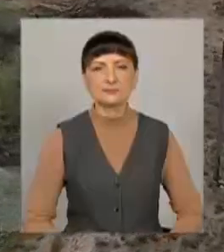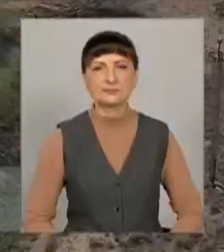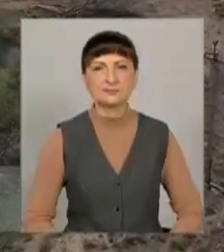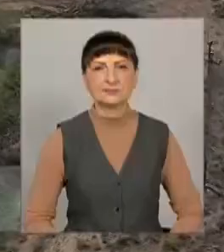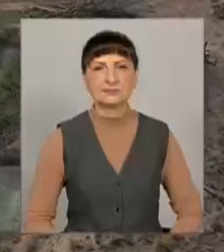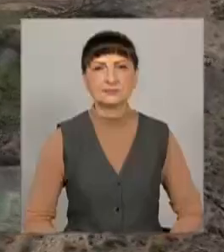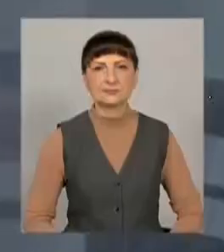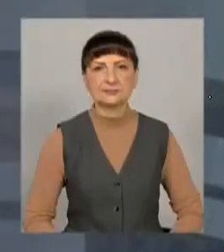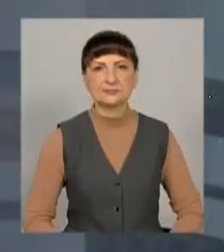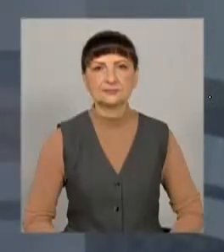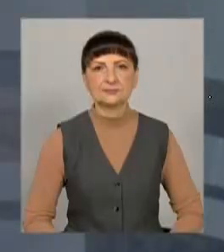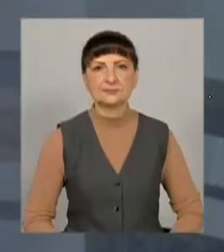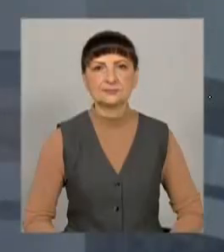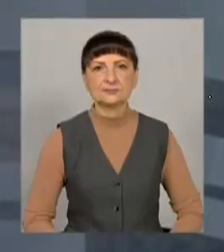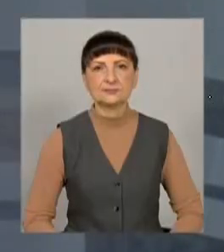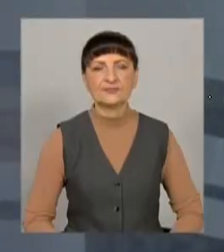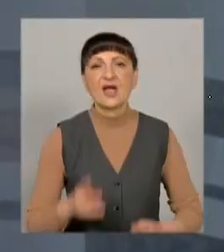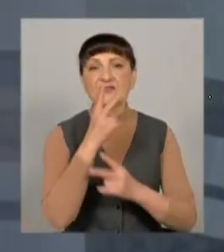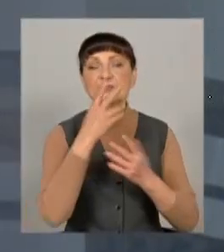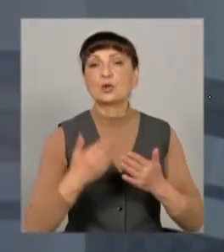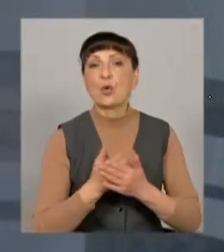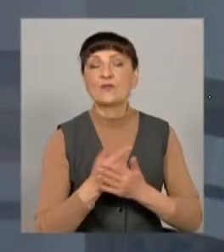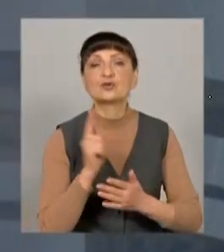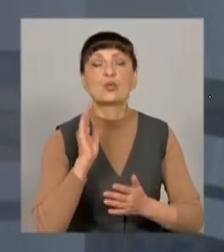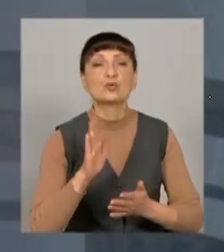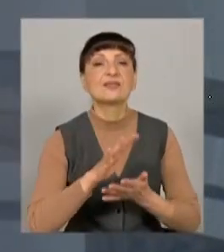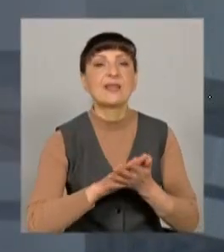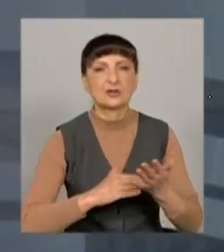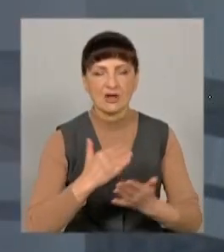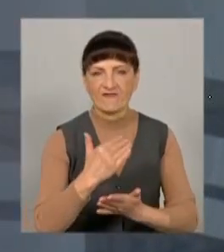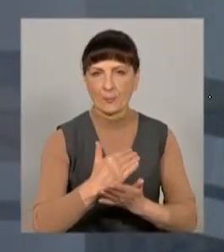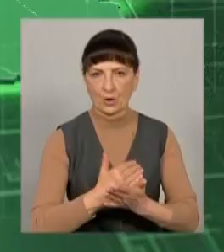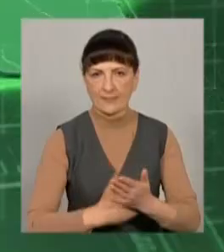Алматинская область. Вы смотрите новости, далее в выпуске.